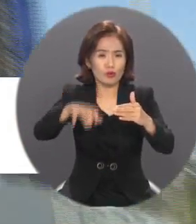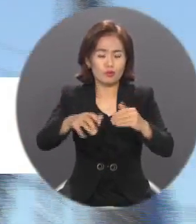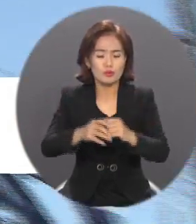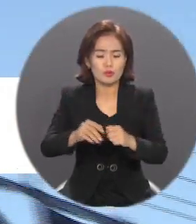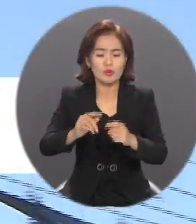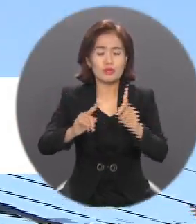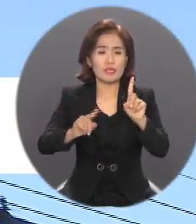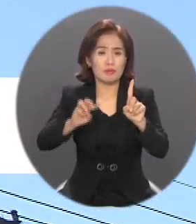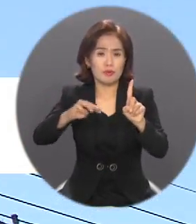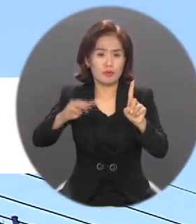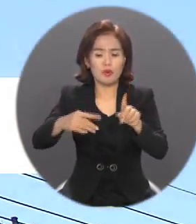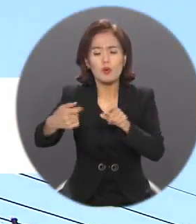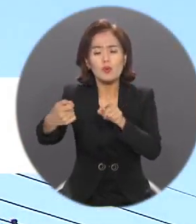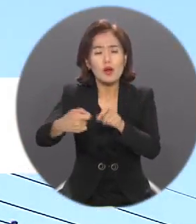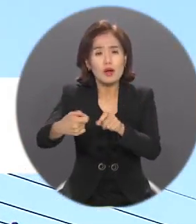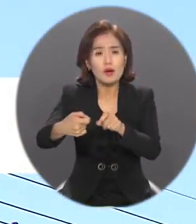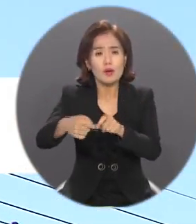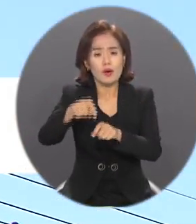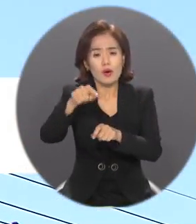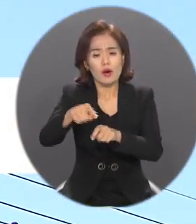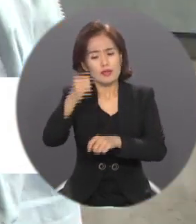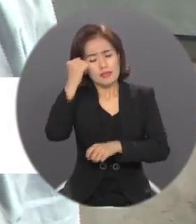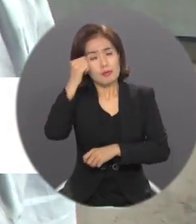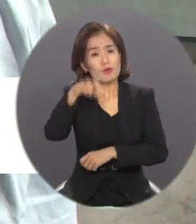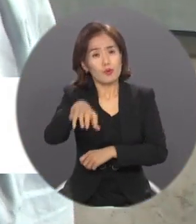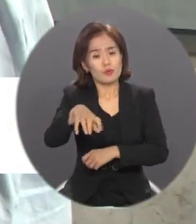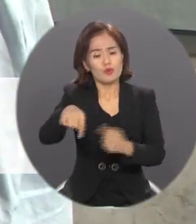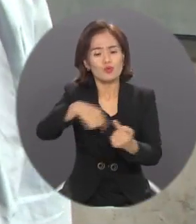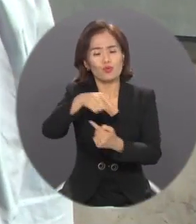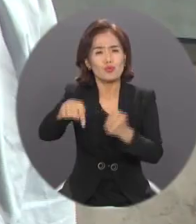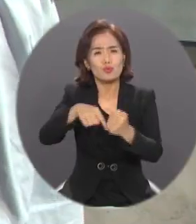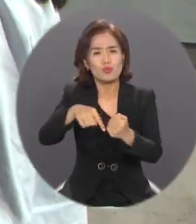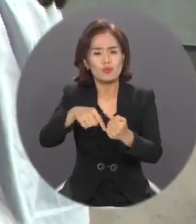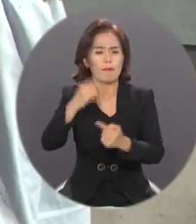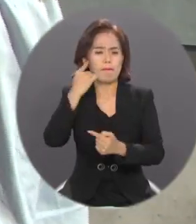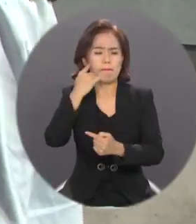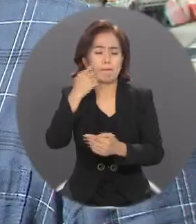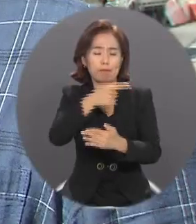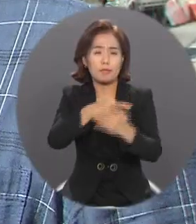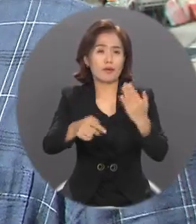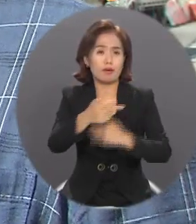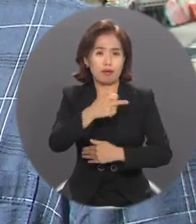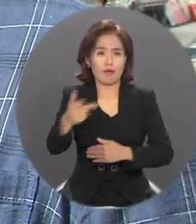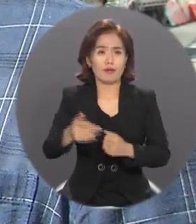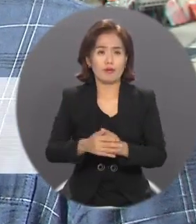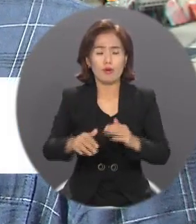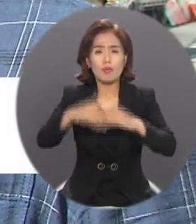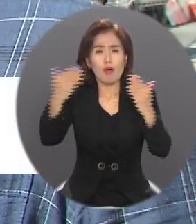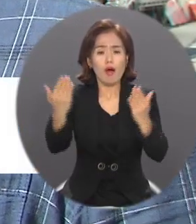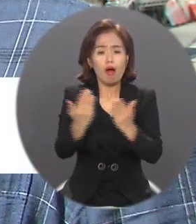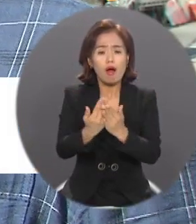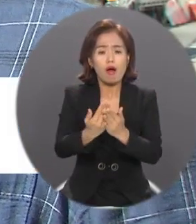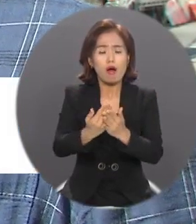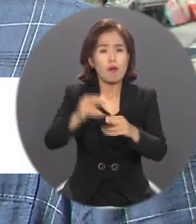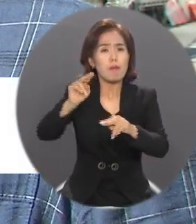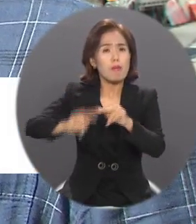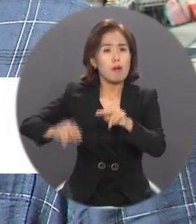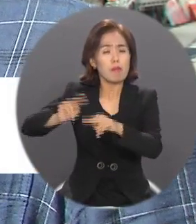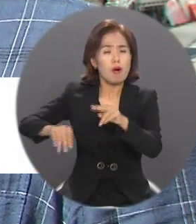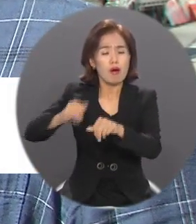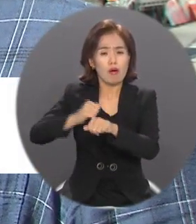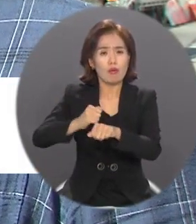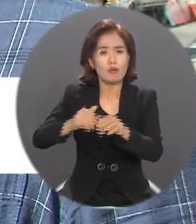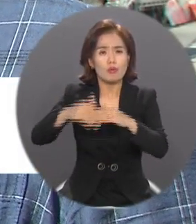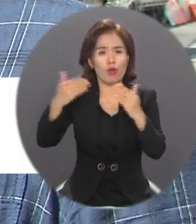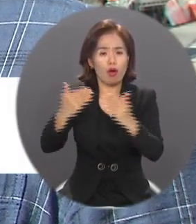불과 1m가량밖에 떨어지지 않은 한 고시텔은 운영에 직격탄을 맞았습니다. 지금 다 퇴실하시고 방 보러 오신